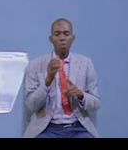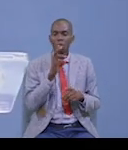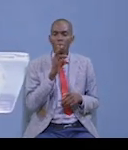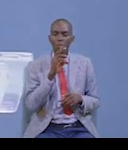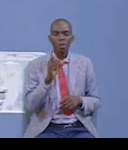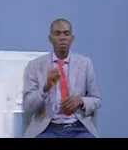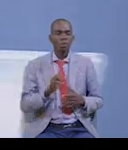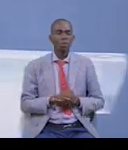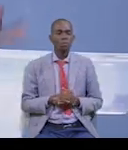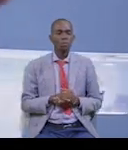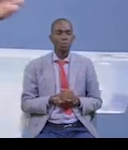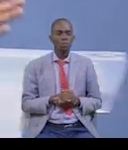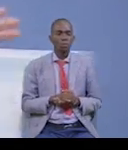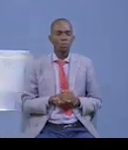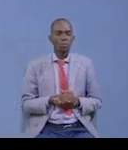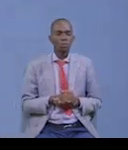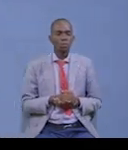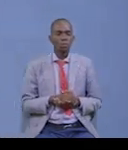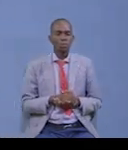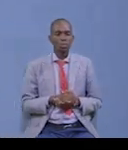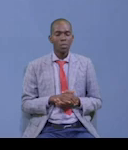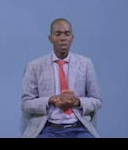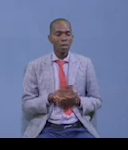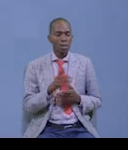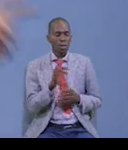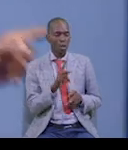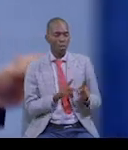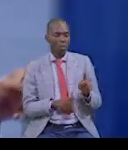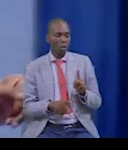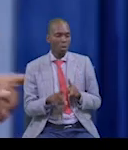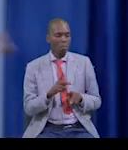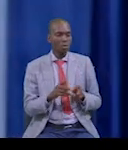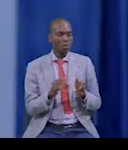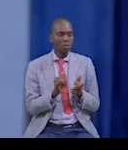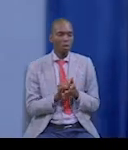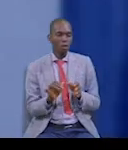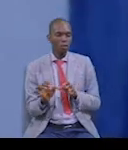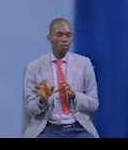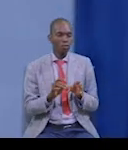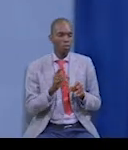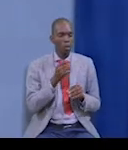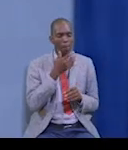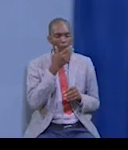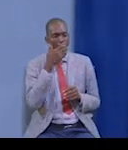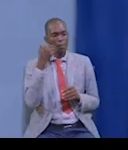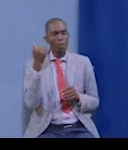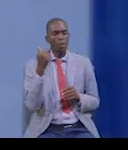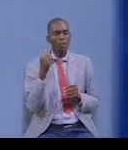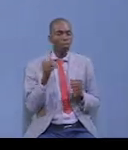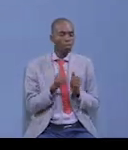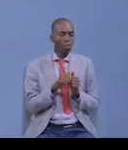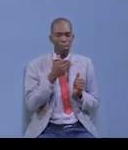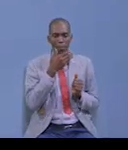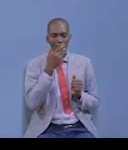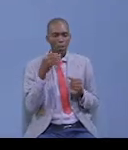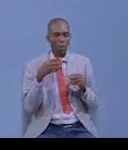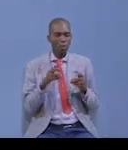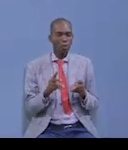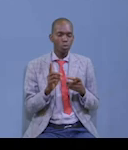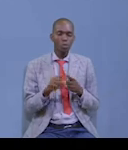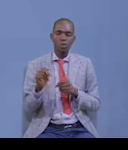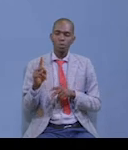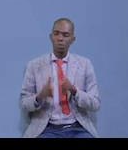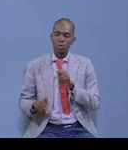ఆ గ్లాసును పూర్తిగా శుద్ధీకరించాలి. The people who do the best with the best method to the people who